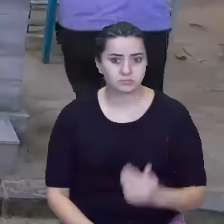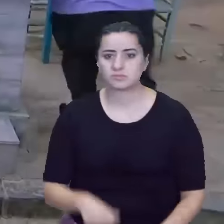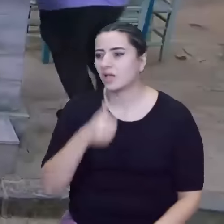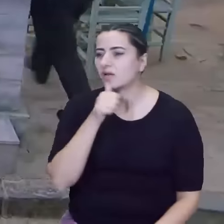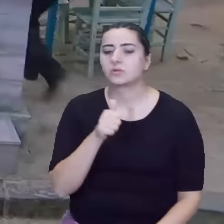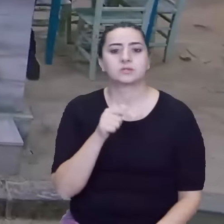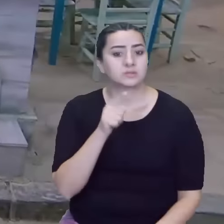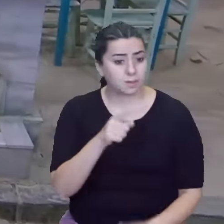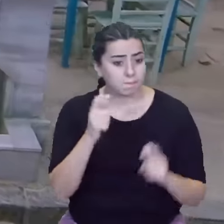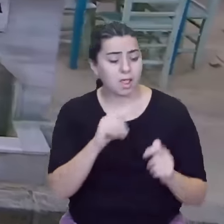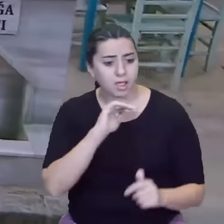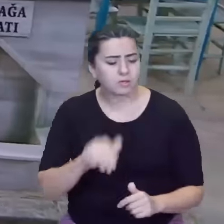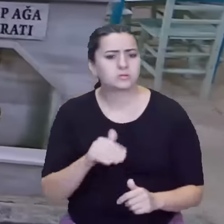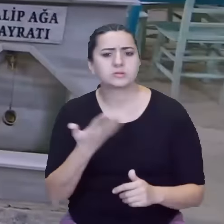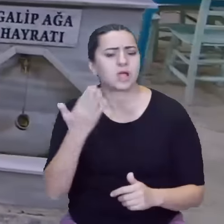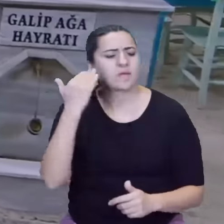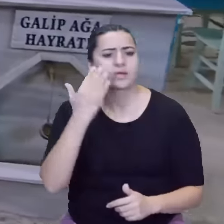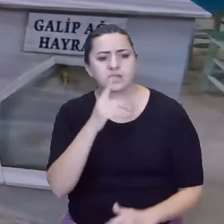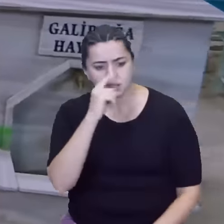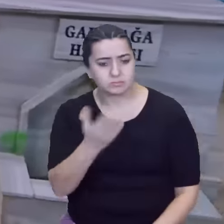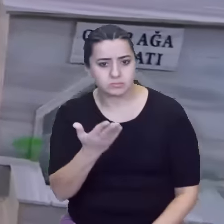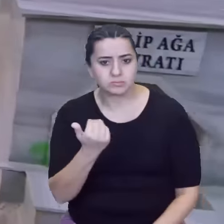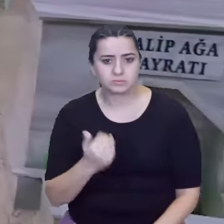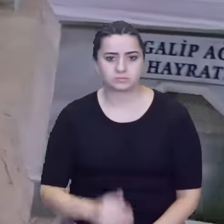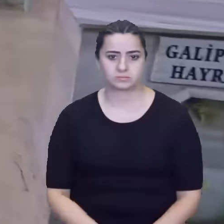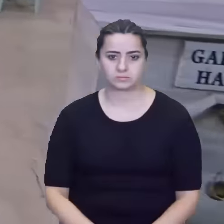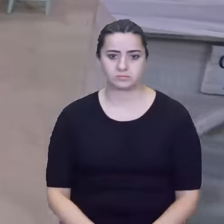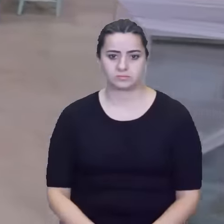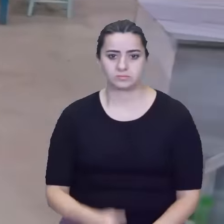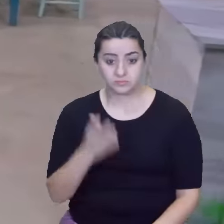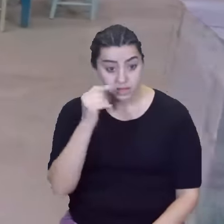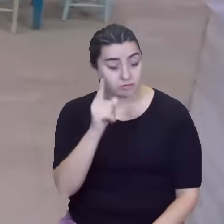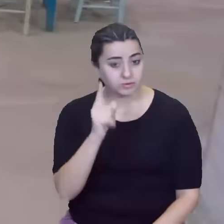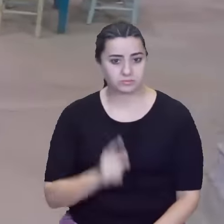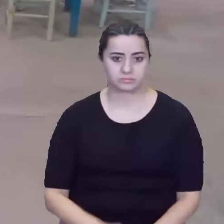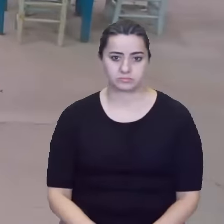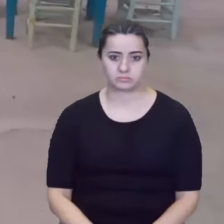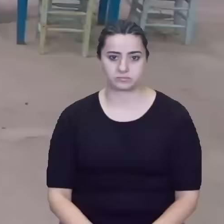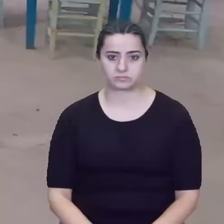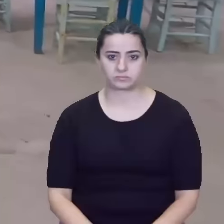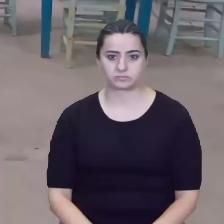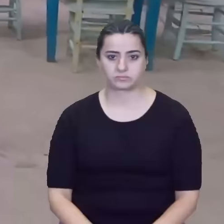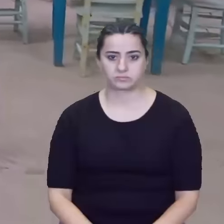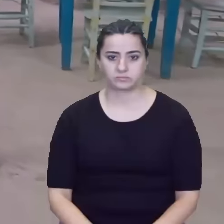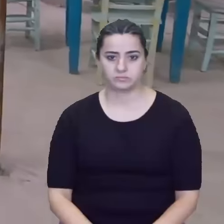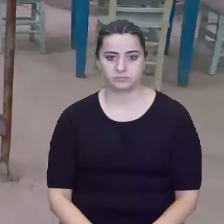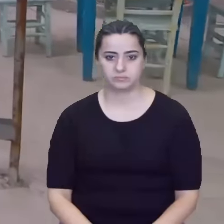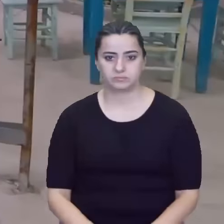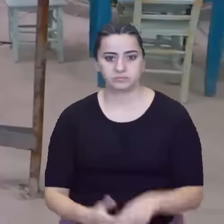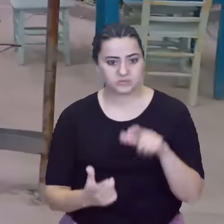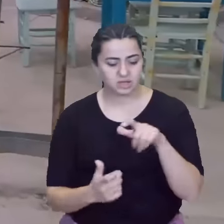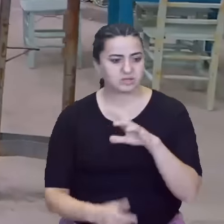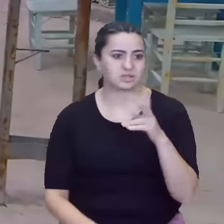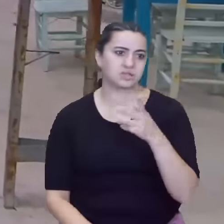Abi. Sen mahalleye geliyorsun. Kime Allah diyorsun lan? Gel buraya. Ha? Gel buraya gel. Durup ayakkabıyı sırtına fırlattı. Tekerlek